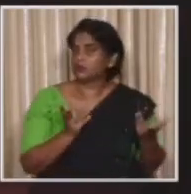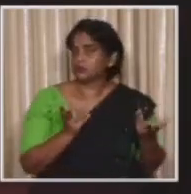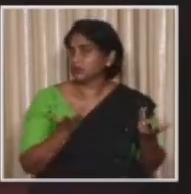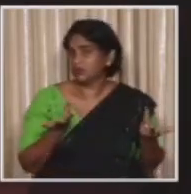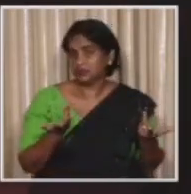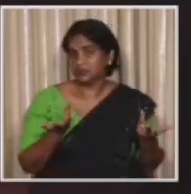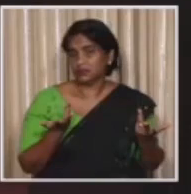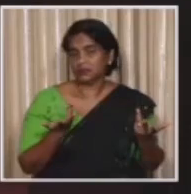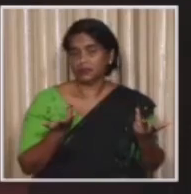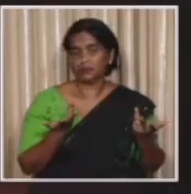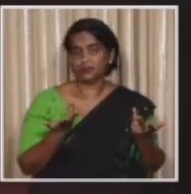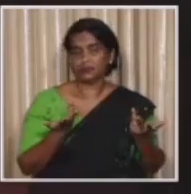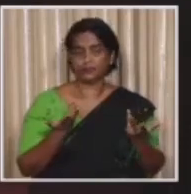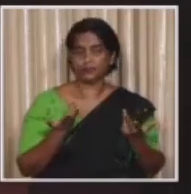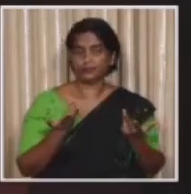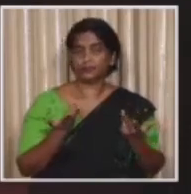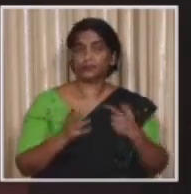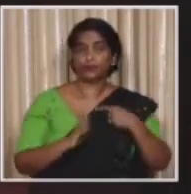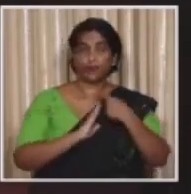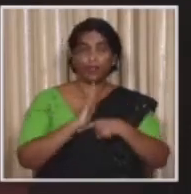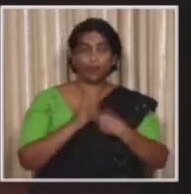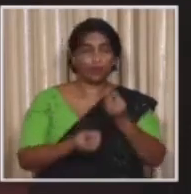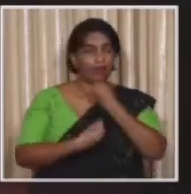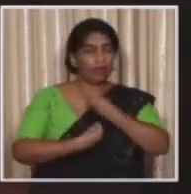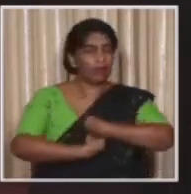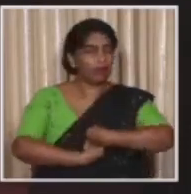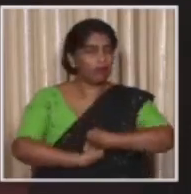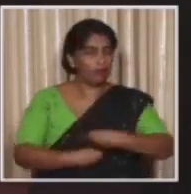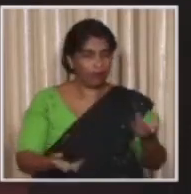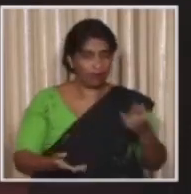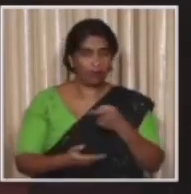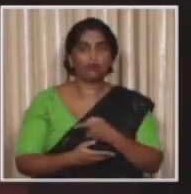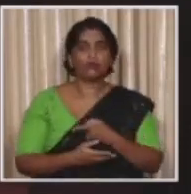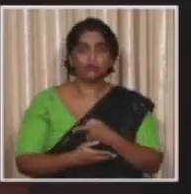එහෙම නැත්නම් රට කාබා සීනියා කරන